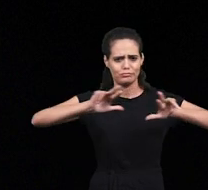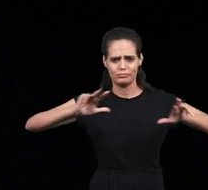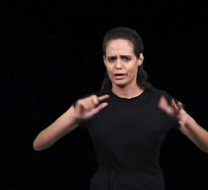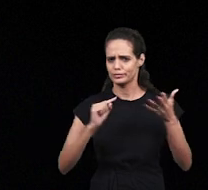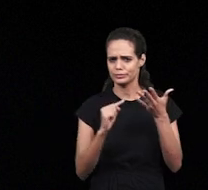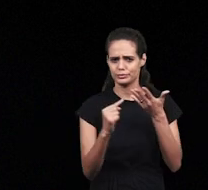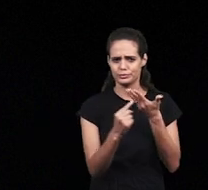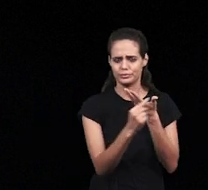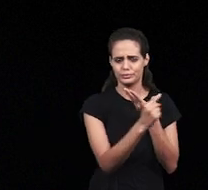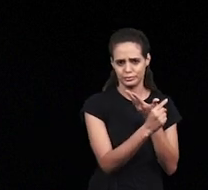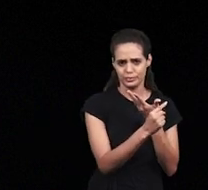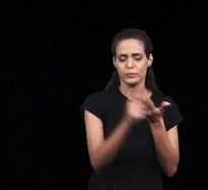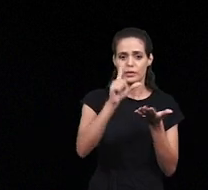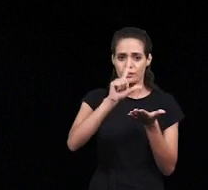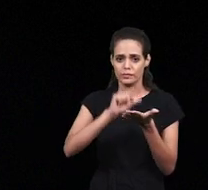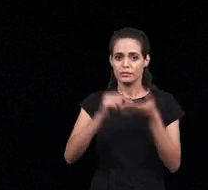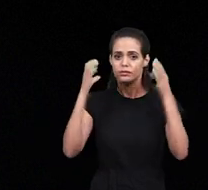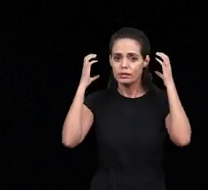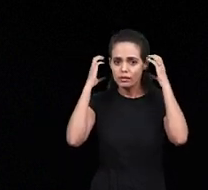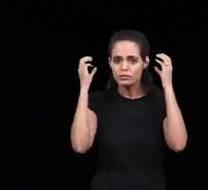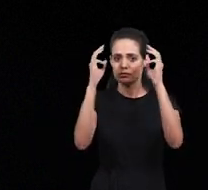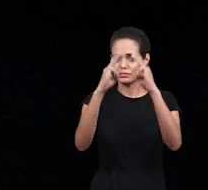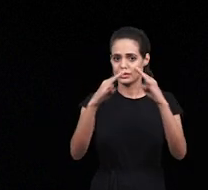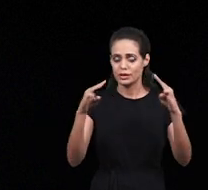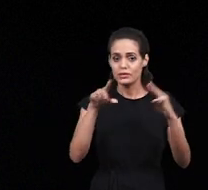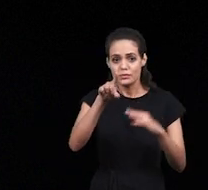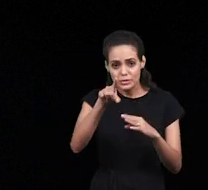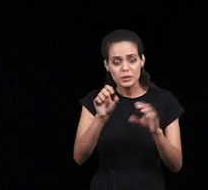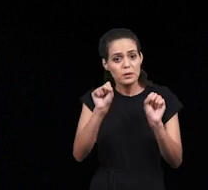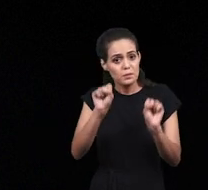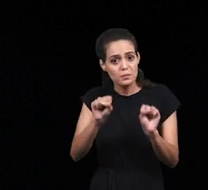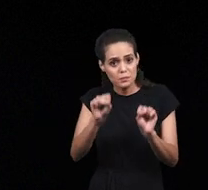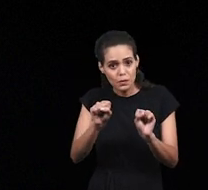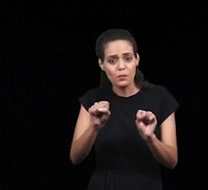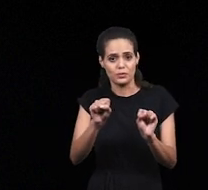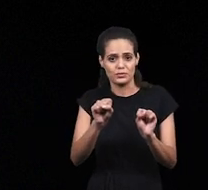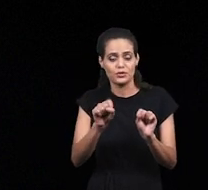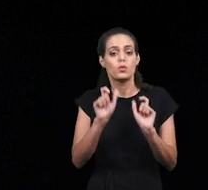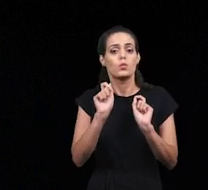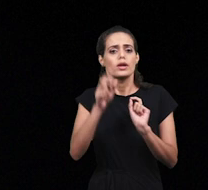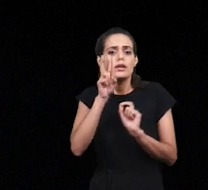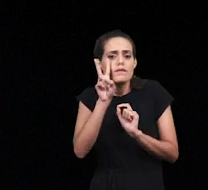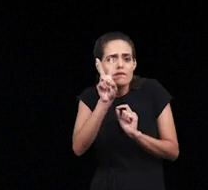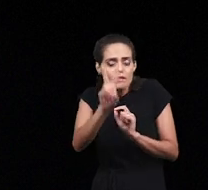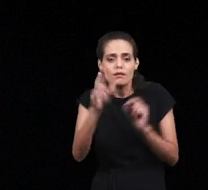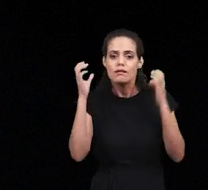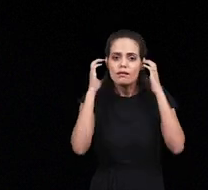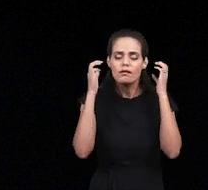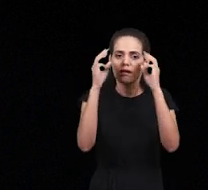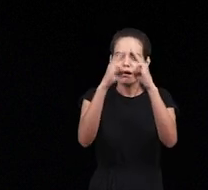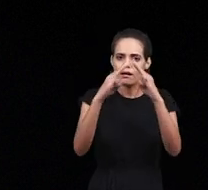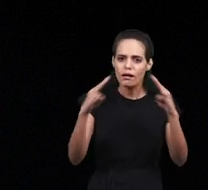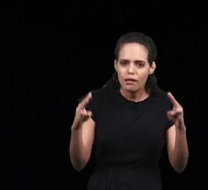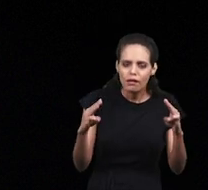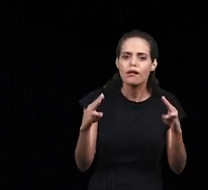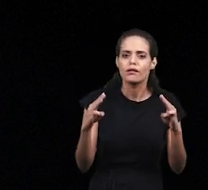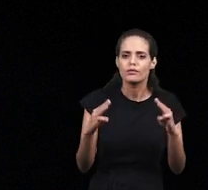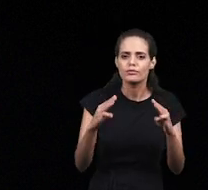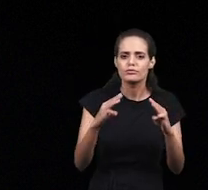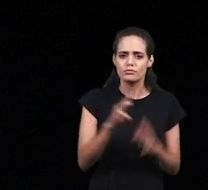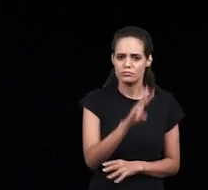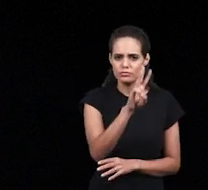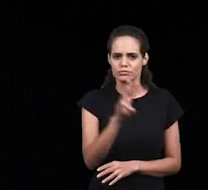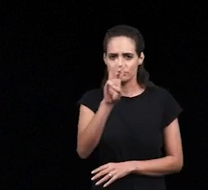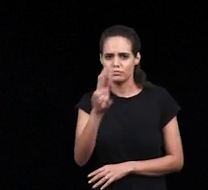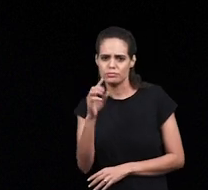dans l'application de la radio Manaïm, vous pouvez encore écouter la radio en direct 24 heures par jour, accéder